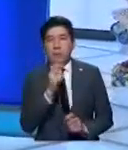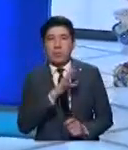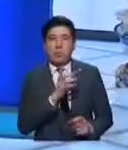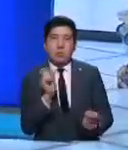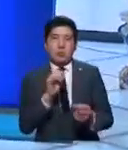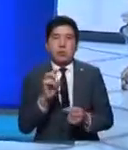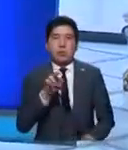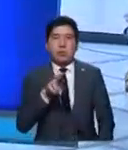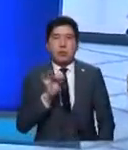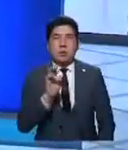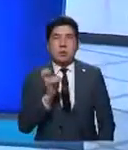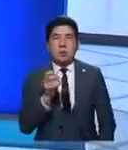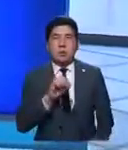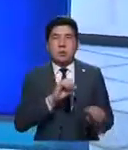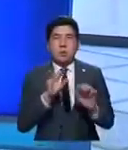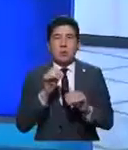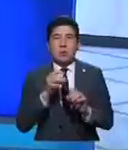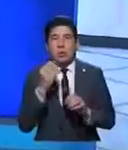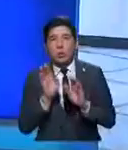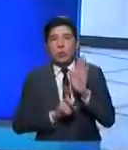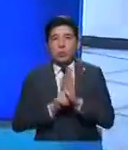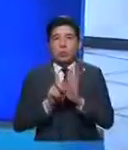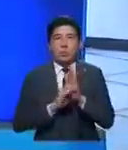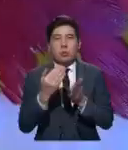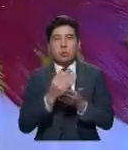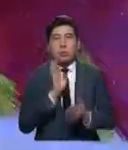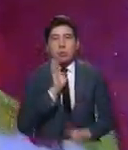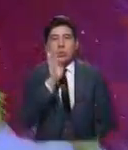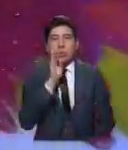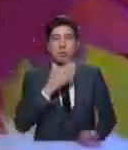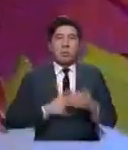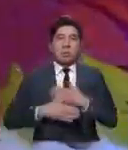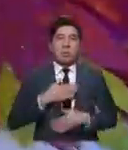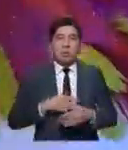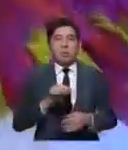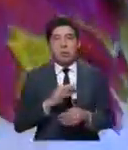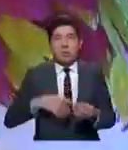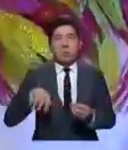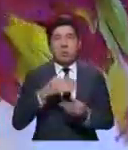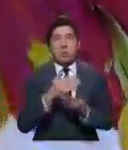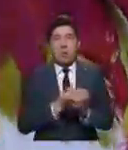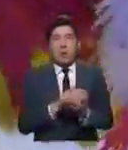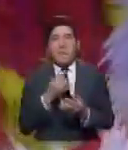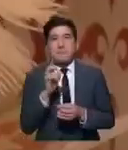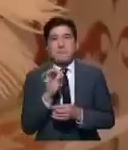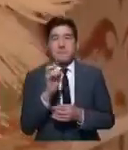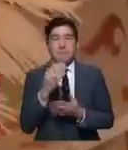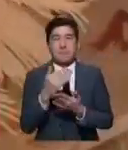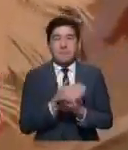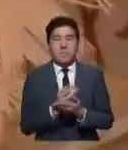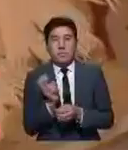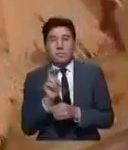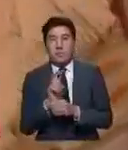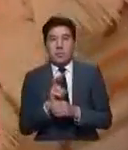Яна Гладкова побывала на утреннике и зарядилась новогодним настроением. Золушки и принцессы, батыры и ковбои съехались со